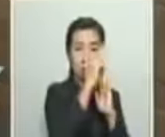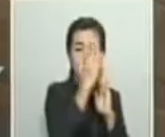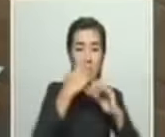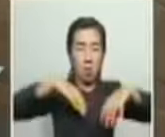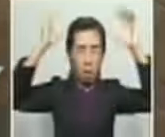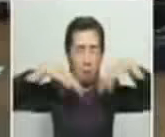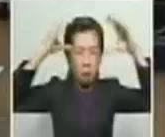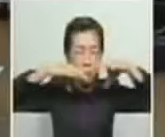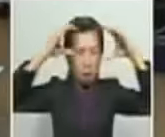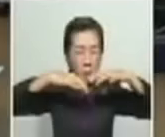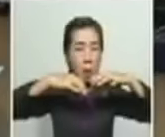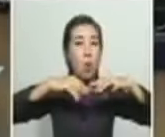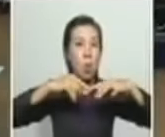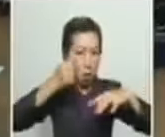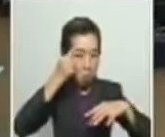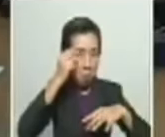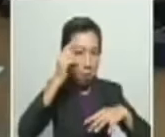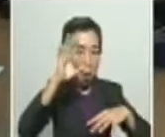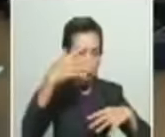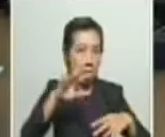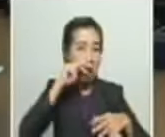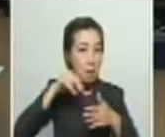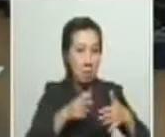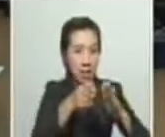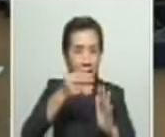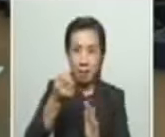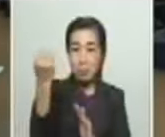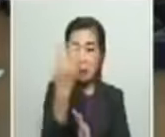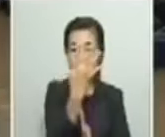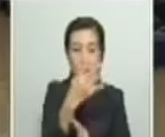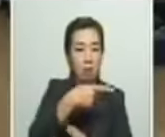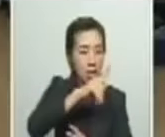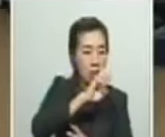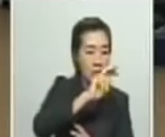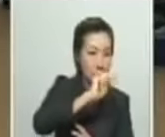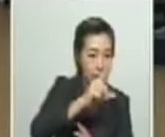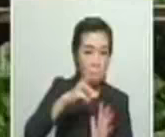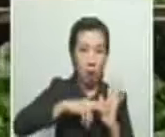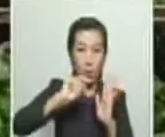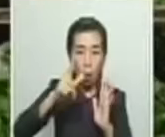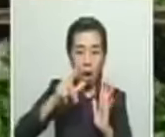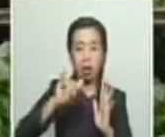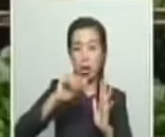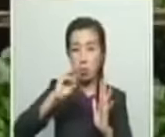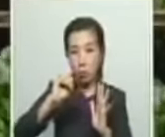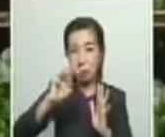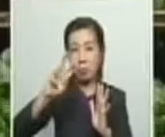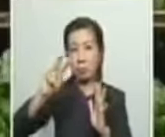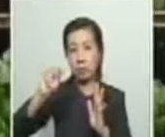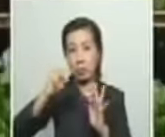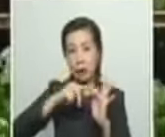นตกหนาแน่นและฝนตกสะสมด้วยทําให้แม่น้ําปิงวังยมน่านตอนนี้ไหลมารวมกันที่แม่น้ําเจ้าพระยาที่นครสวรร